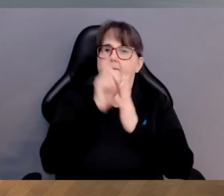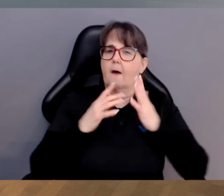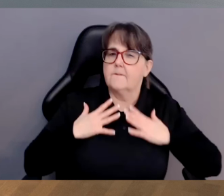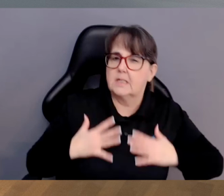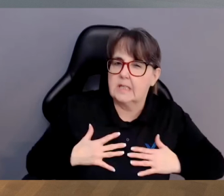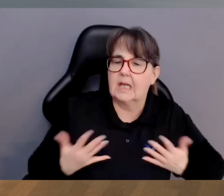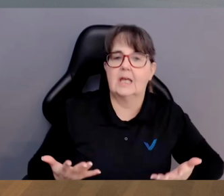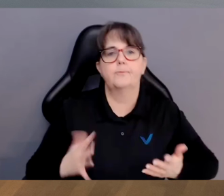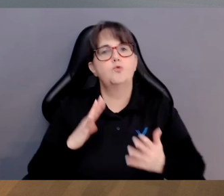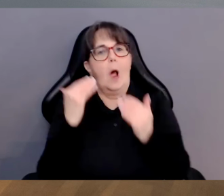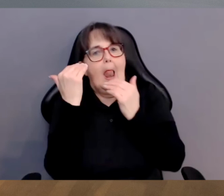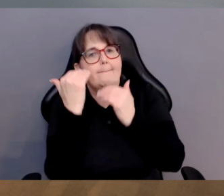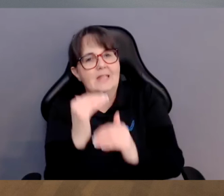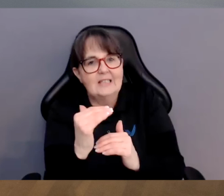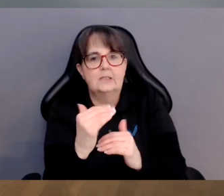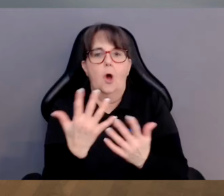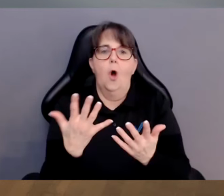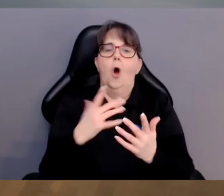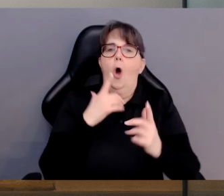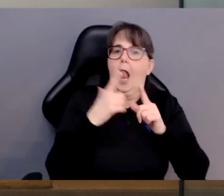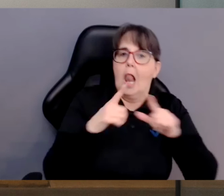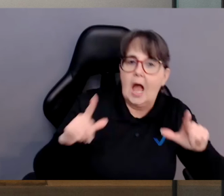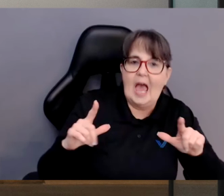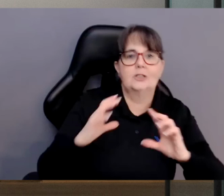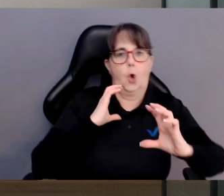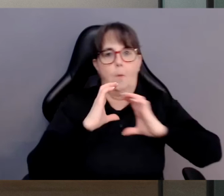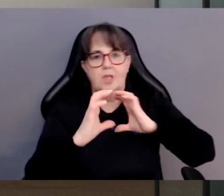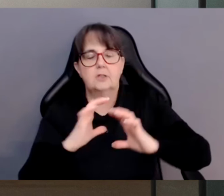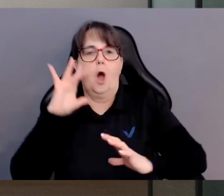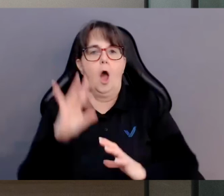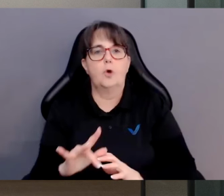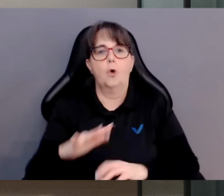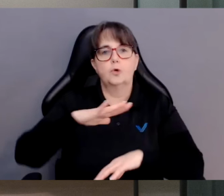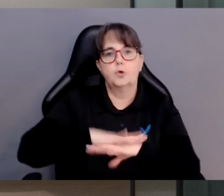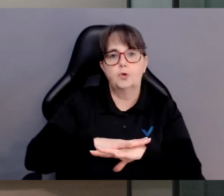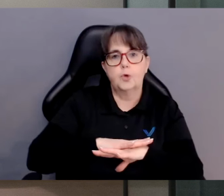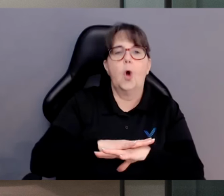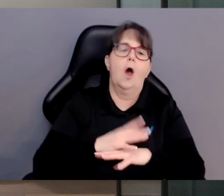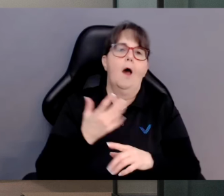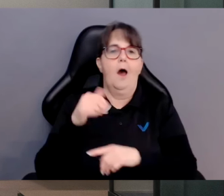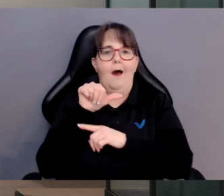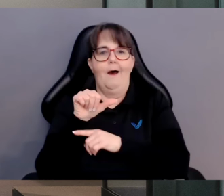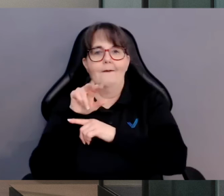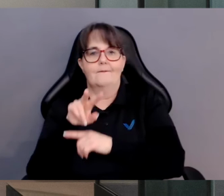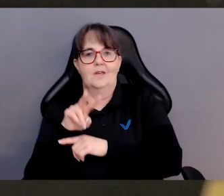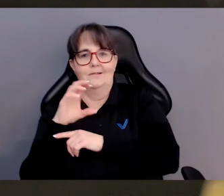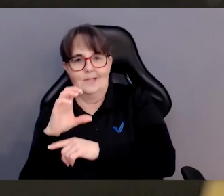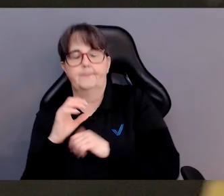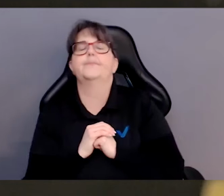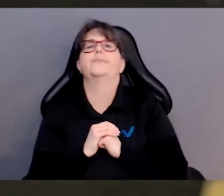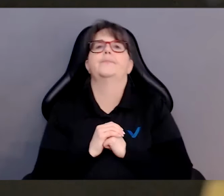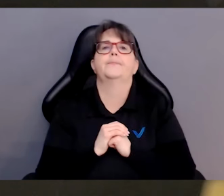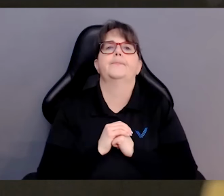déficience physique et limitation de langage de communication suite à un accident cérébrovasculaire.